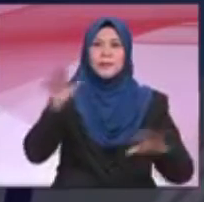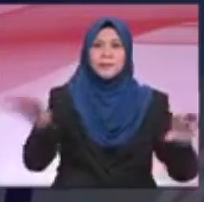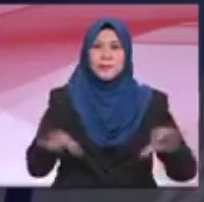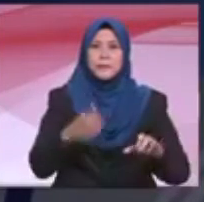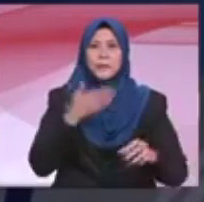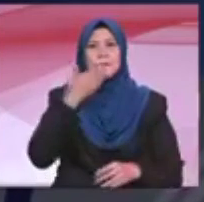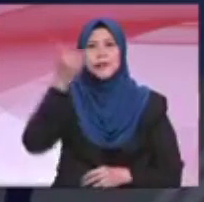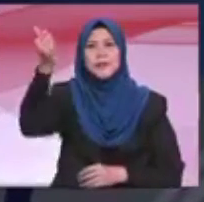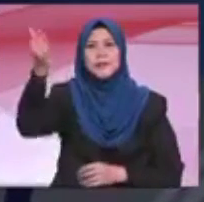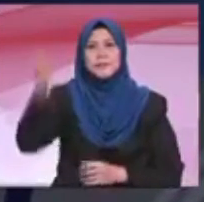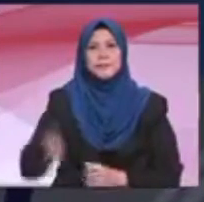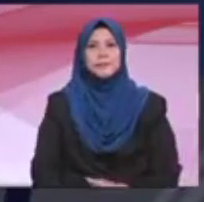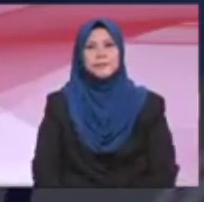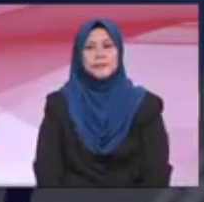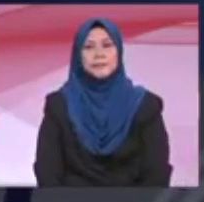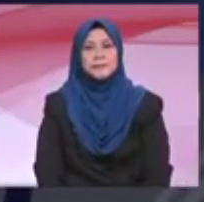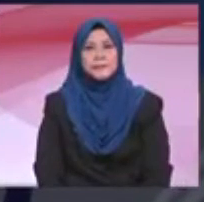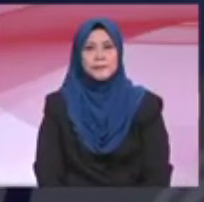dengan baik.